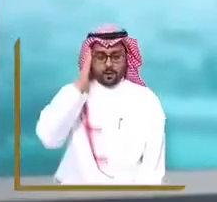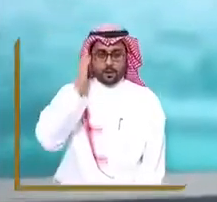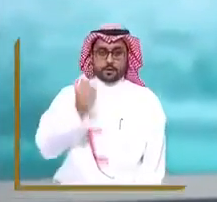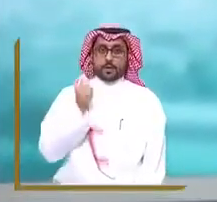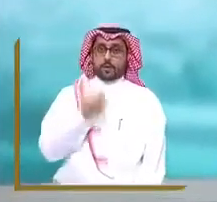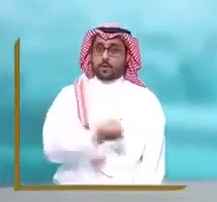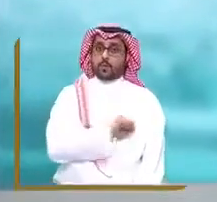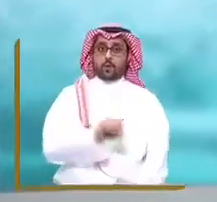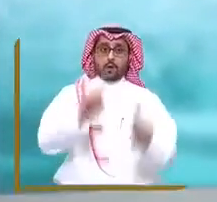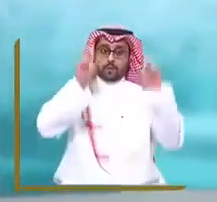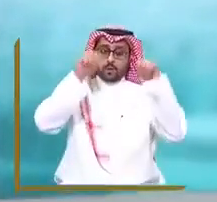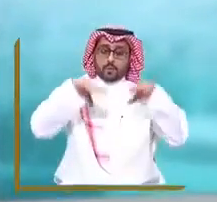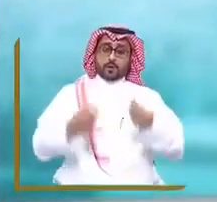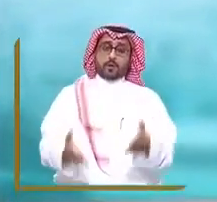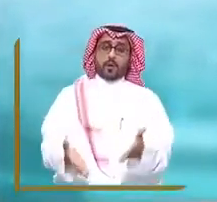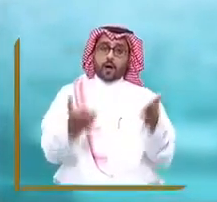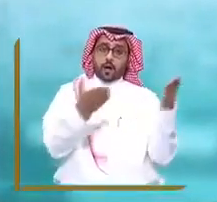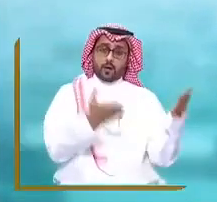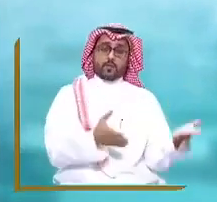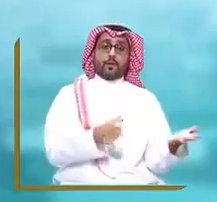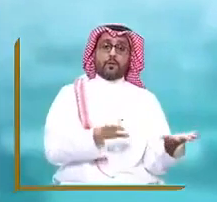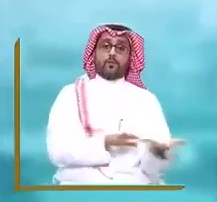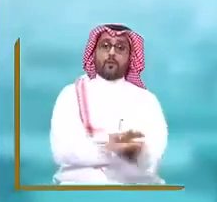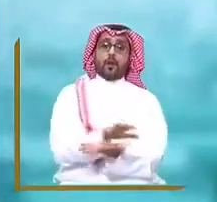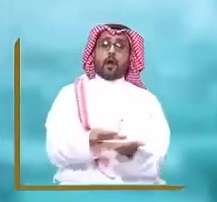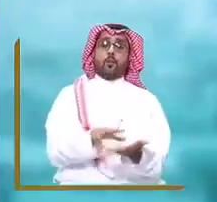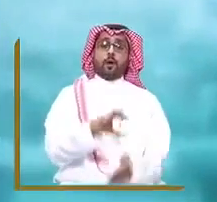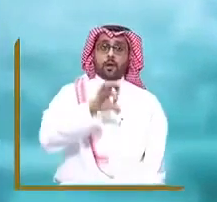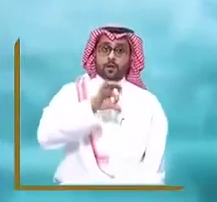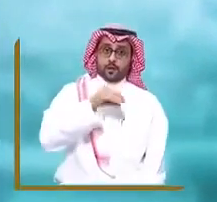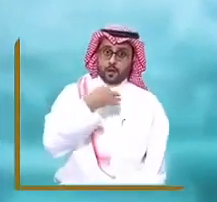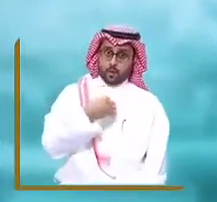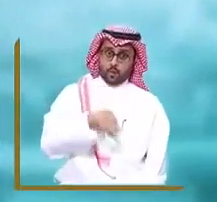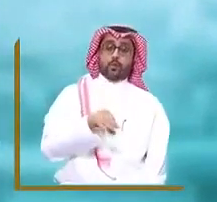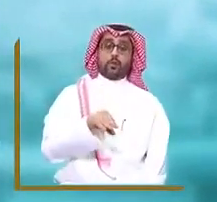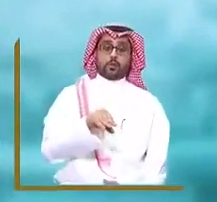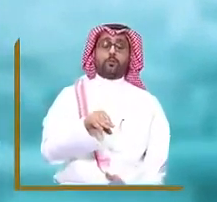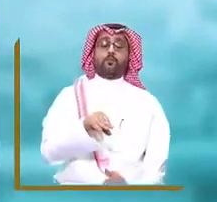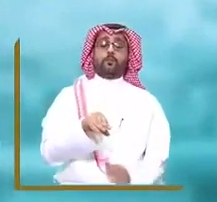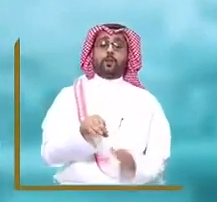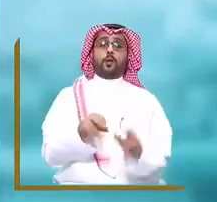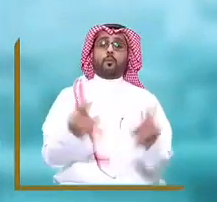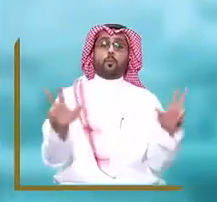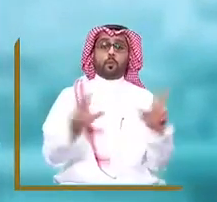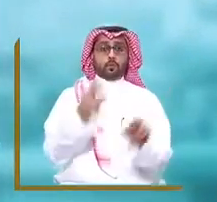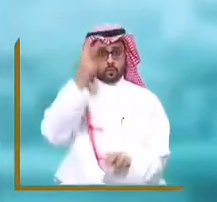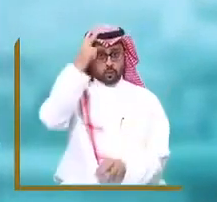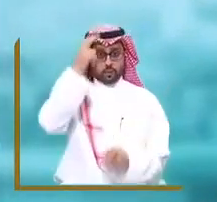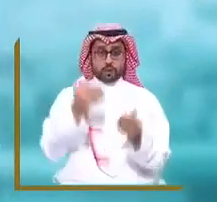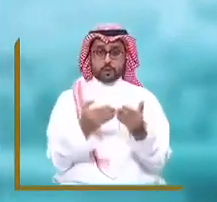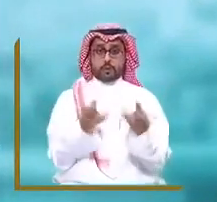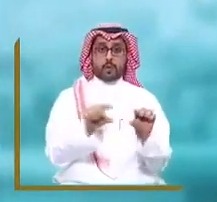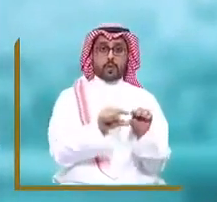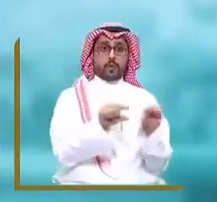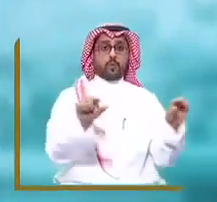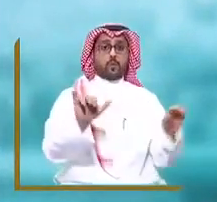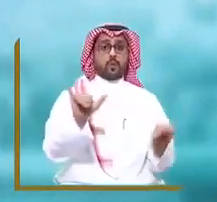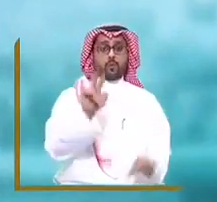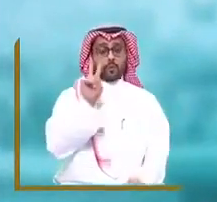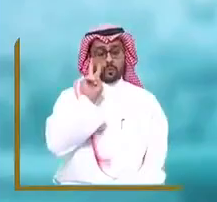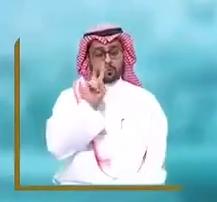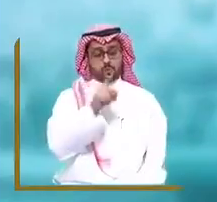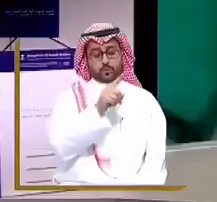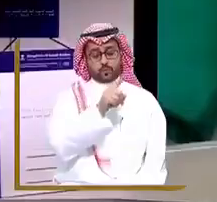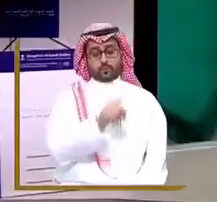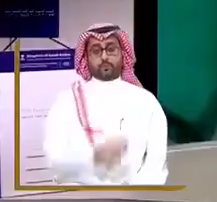السلام عليكم ورحمة الله وبركاته، طاب أوقاتكم بكل خير، أهلا بكم إلى نشرة أخبار التاسعة والنصف من قناة السعودية، والبداية